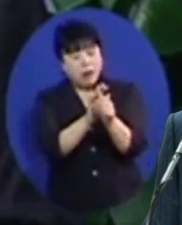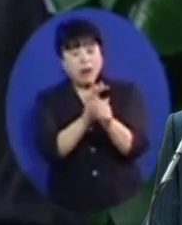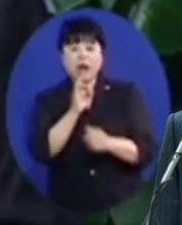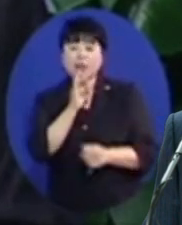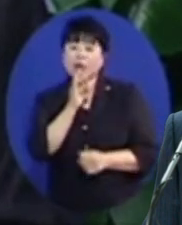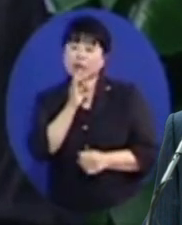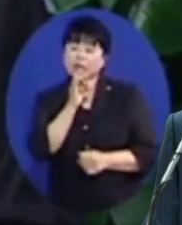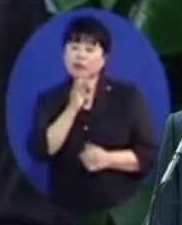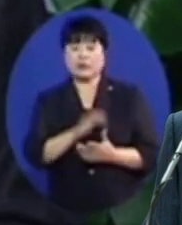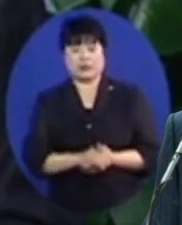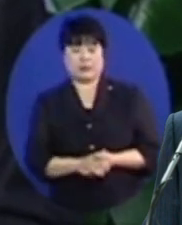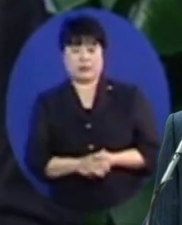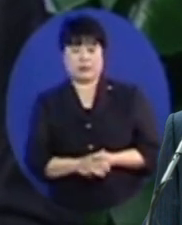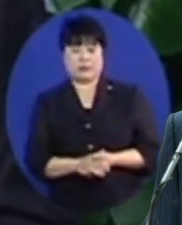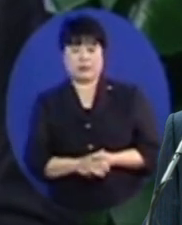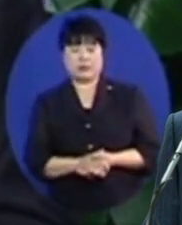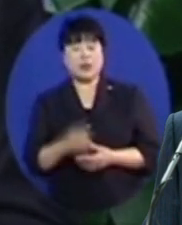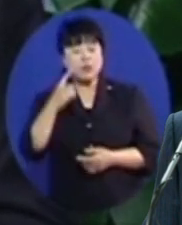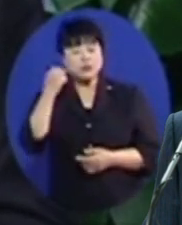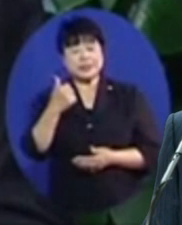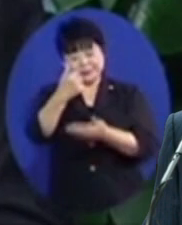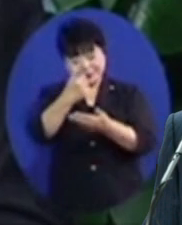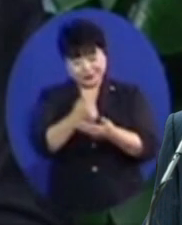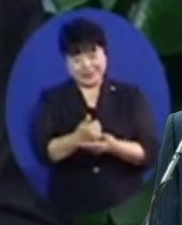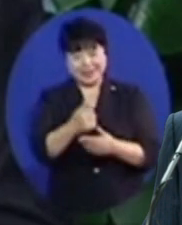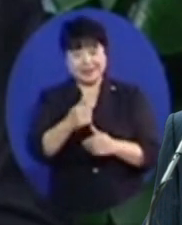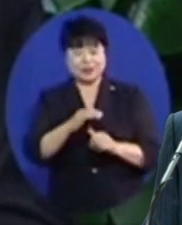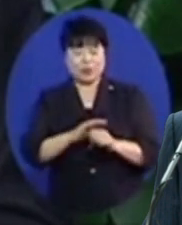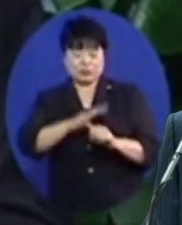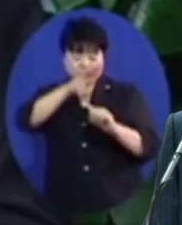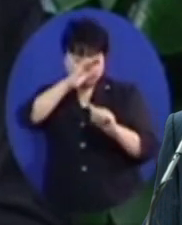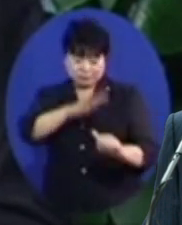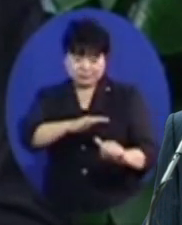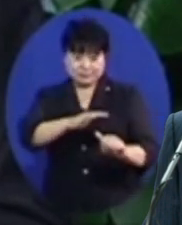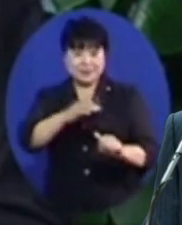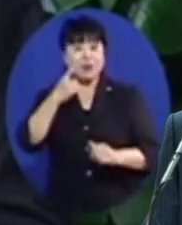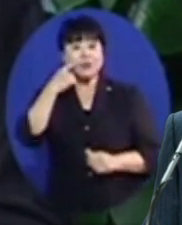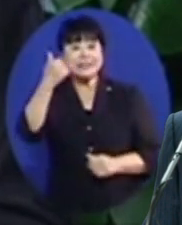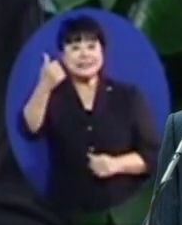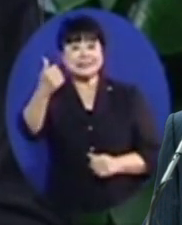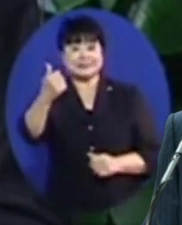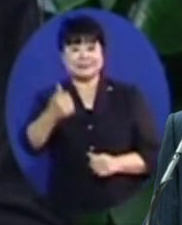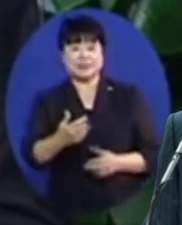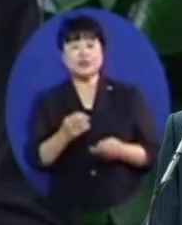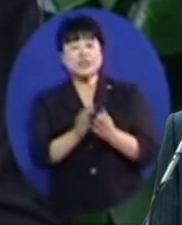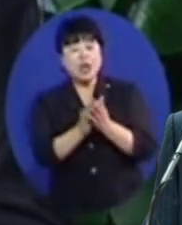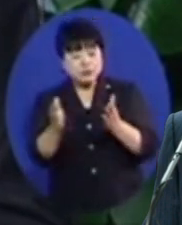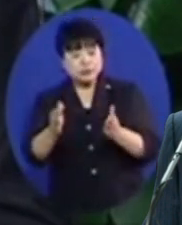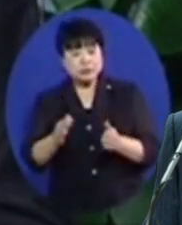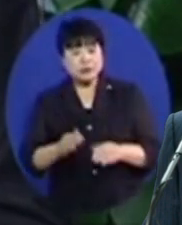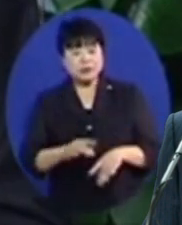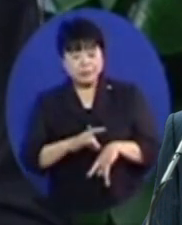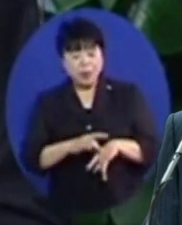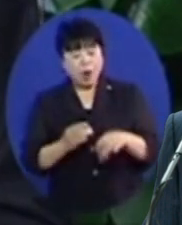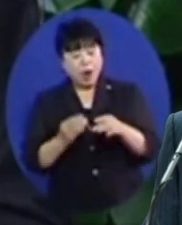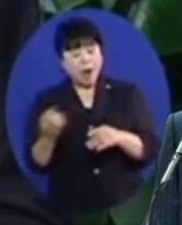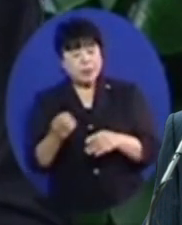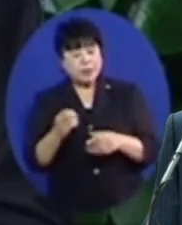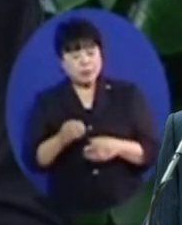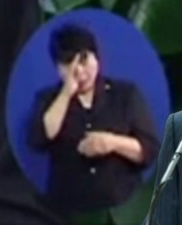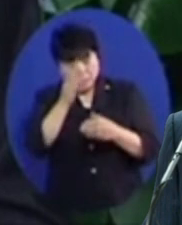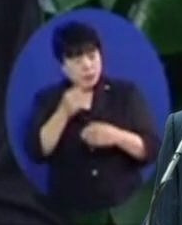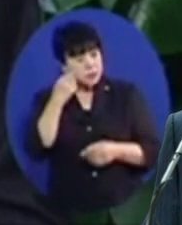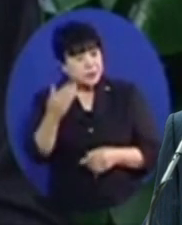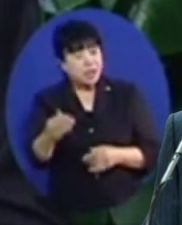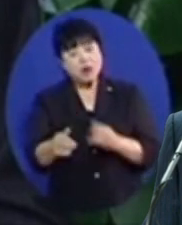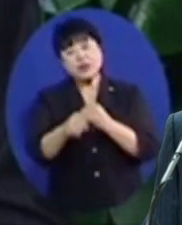되지 않습니다. 목사님을 청해서 기도를 받는데 목사님이 언제부터 이 관절염이 이렇게 생겼습니까?